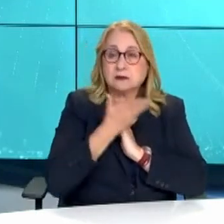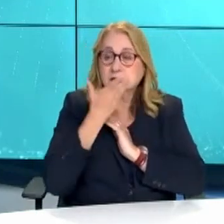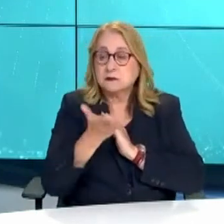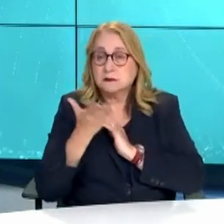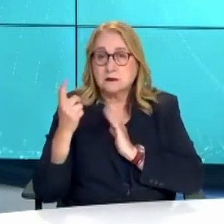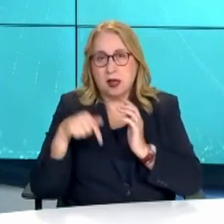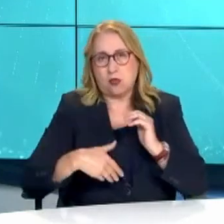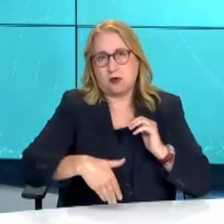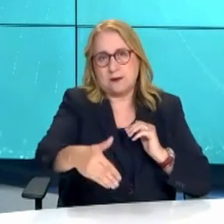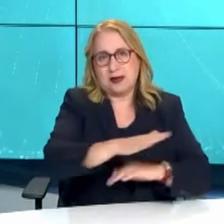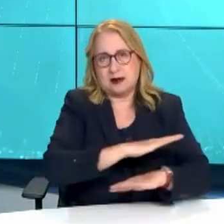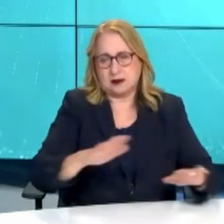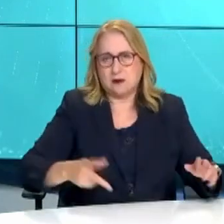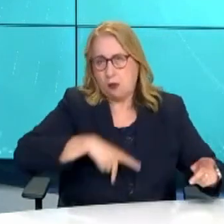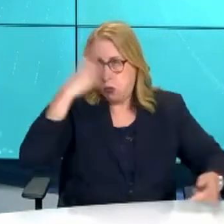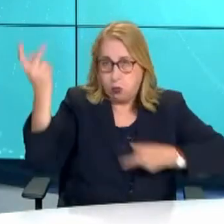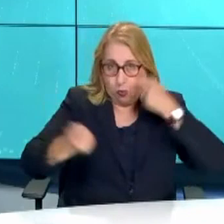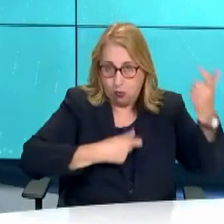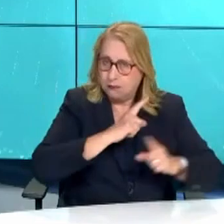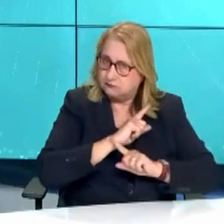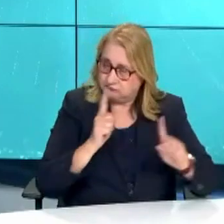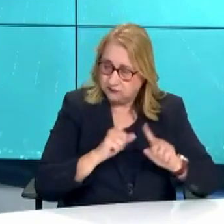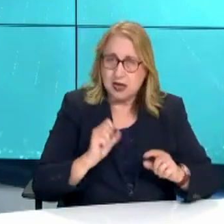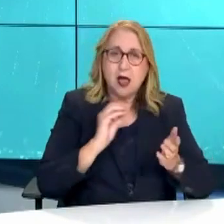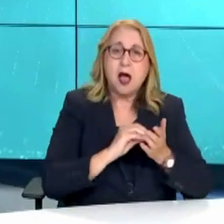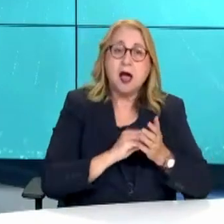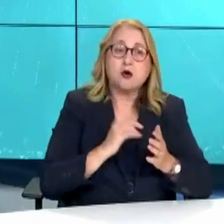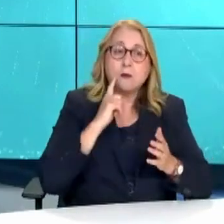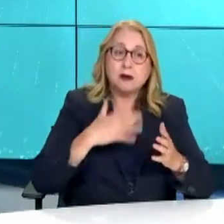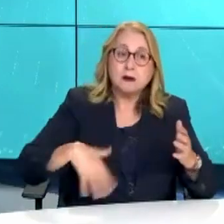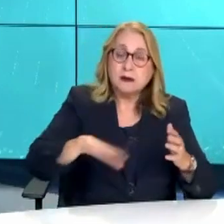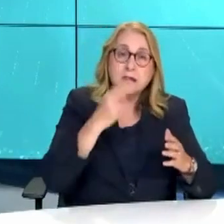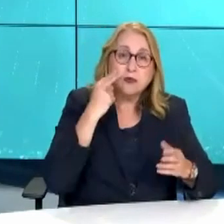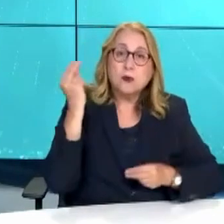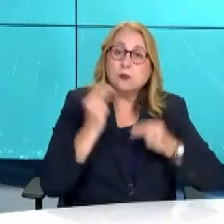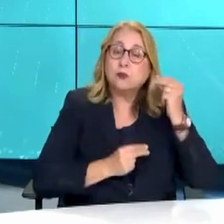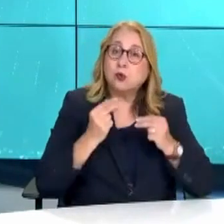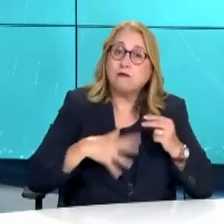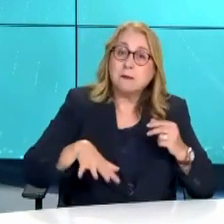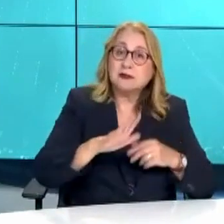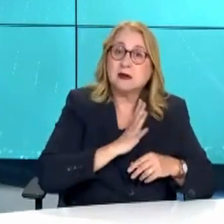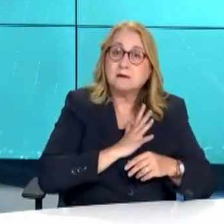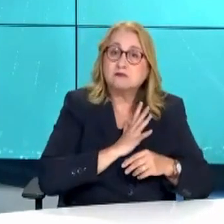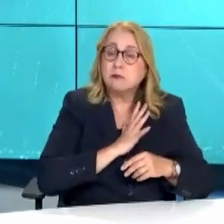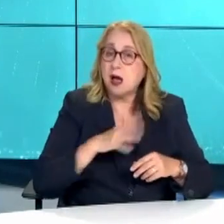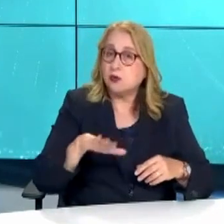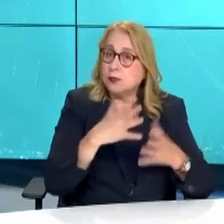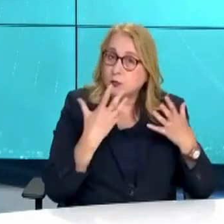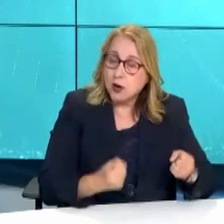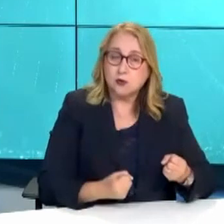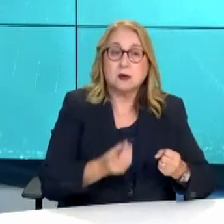των πολιτών, η εξακολούθηση της αντιμετώπισης του επίμενου προβλήματος της ακρίβειας, ειδικά στα τρόφιμα, αλλά